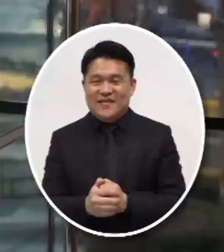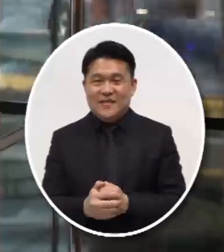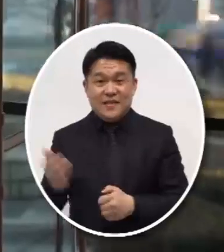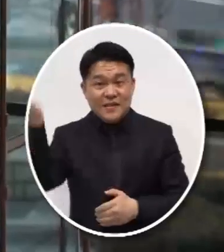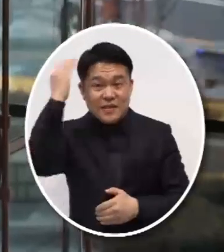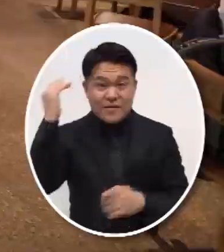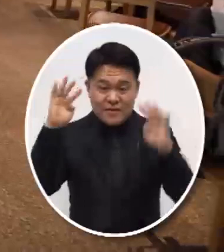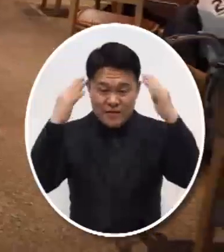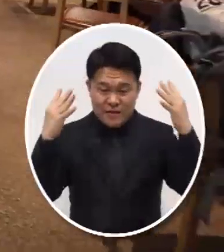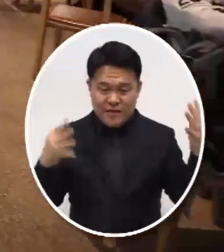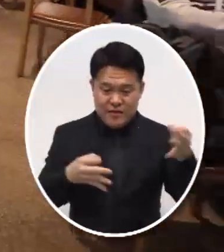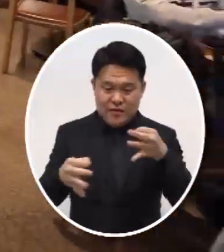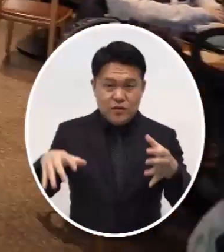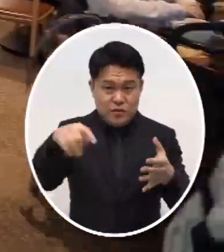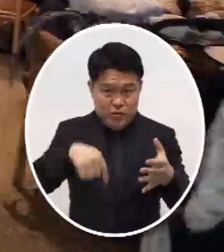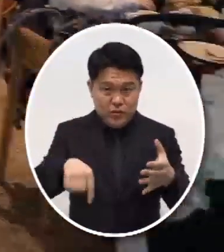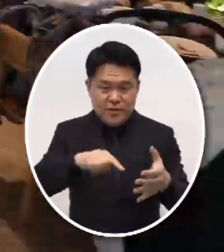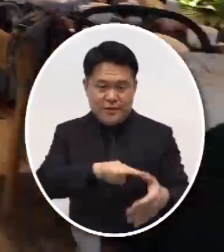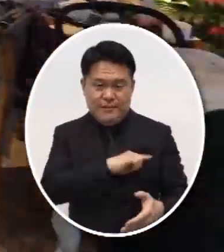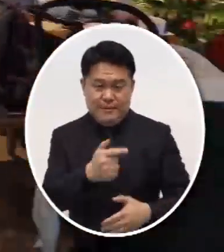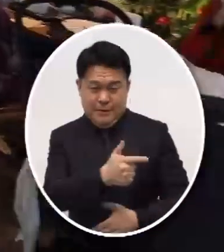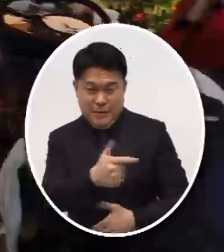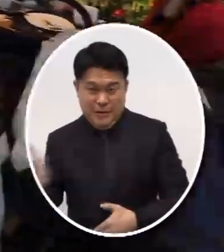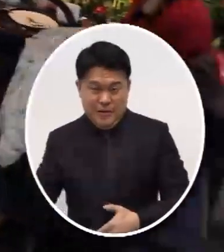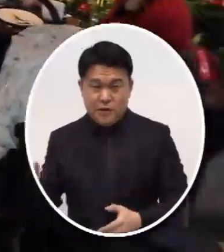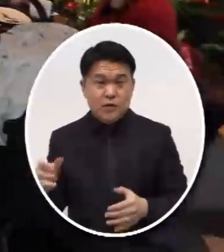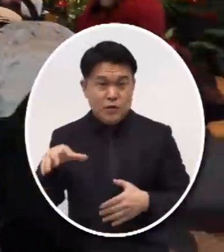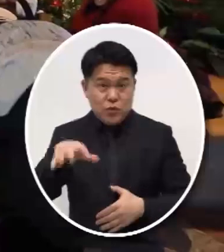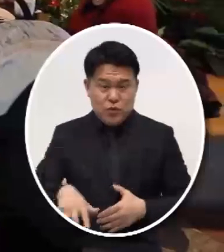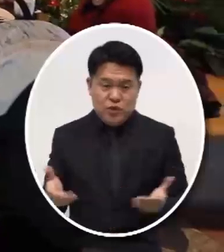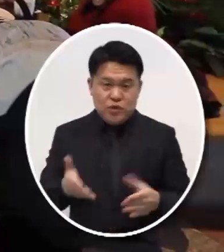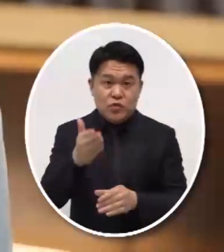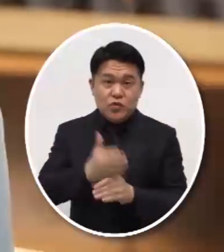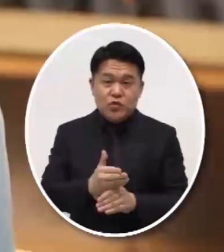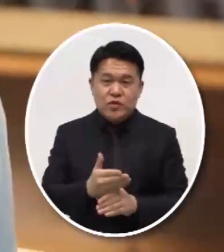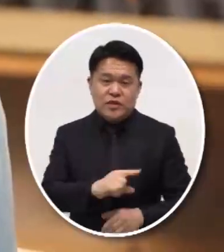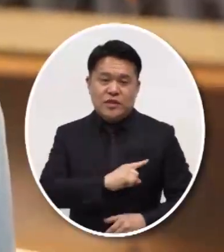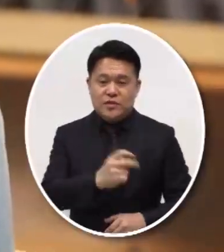국내 스타벅스 매장 중 가장 큰 규모의 매장에서 근무하는 최예나 씨.